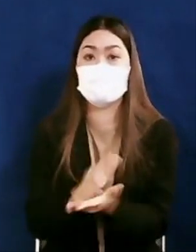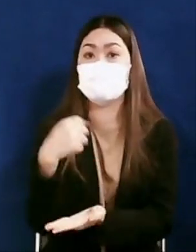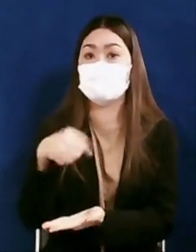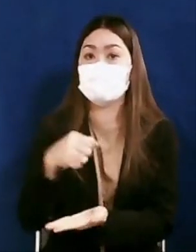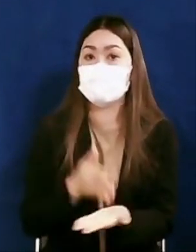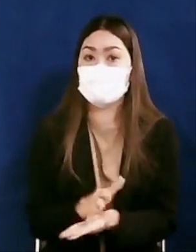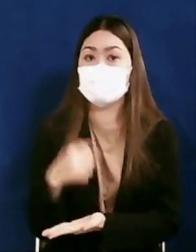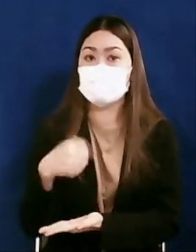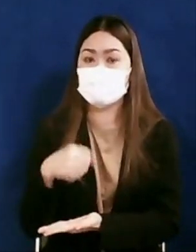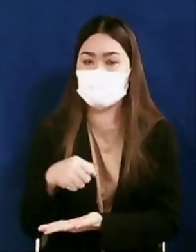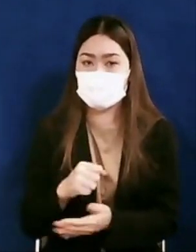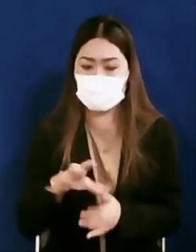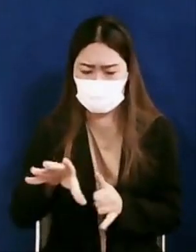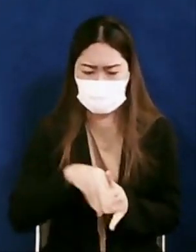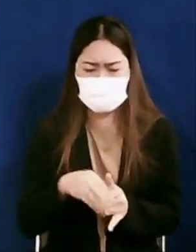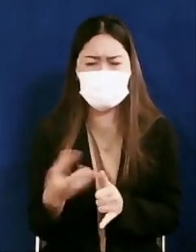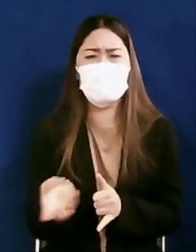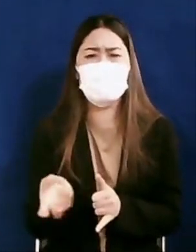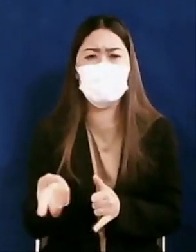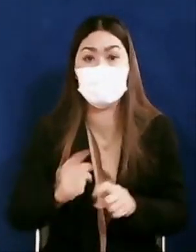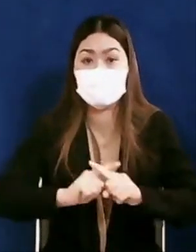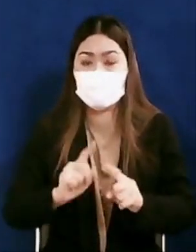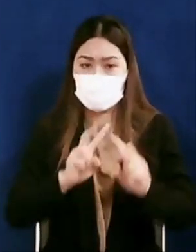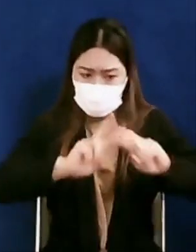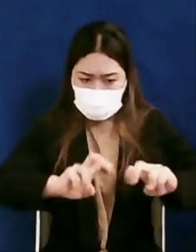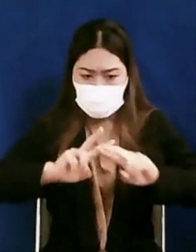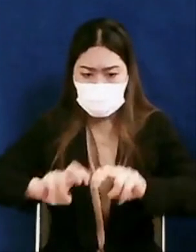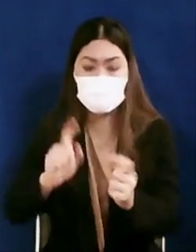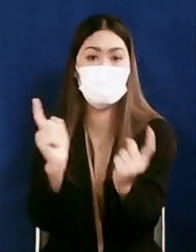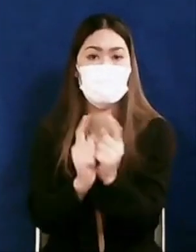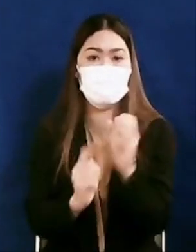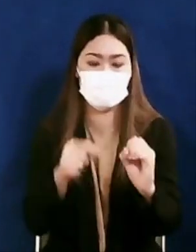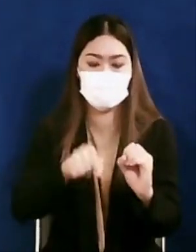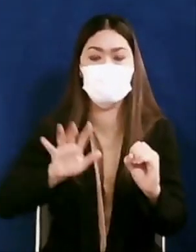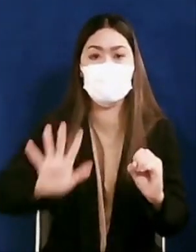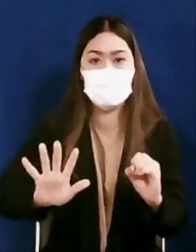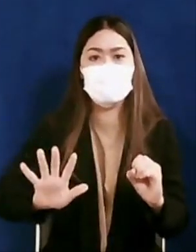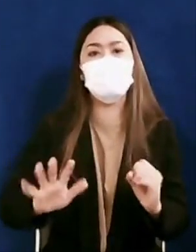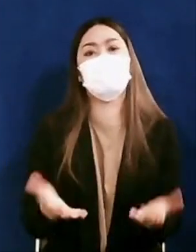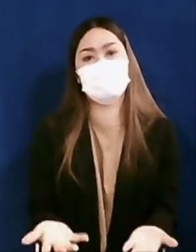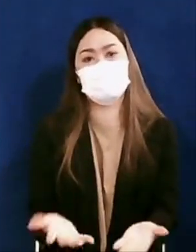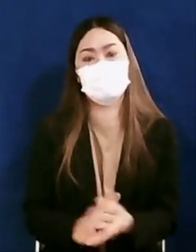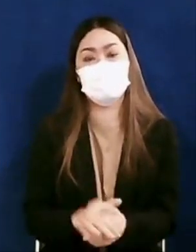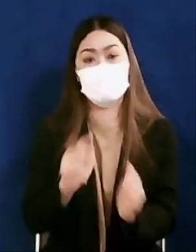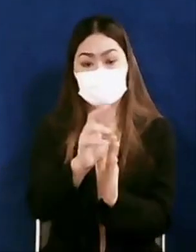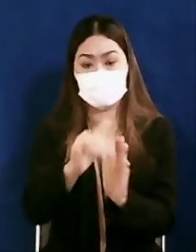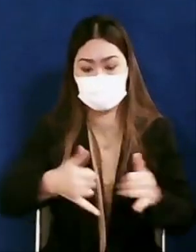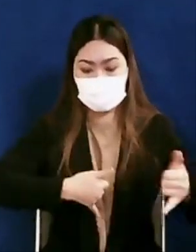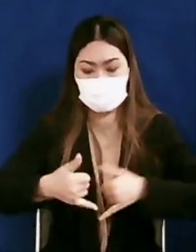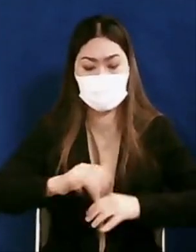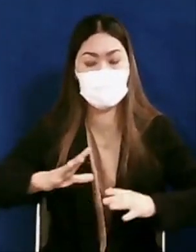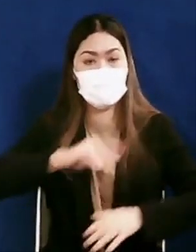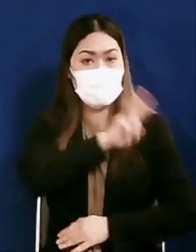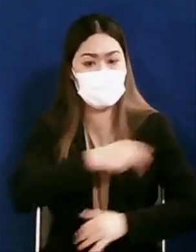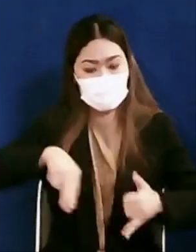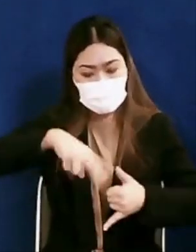เนี่ยอัตราการติดเชื้อต่ำมากนะครับแต่ก็ไปหาเจอข้างนอกเจอมาอีก 0.5% นะครับที่เข้าระบบจริงมีแค่ 0.3